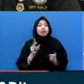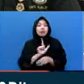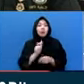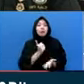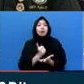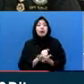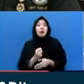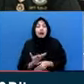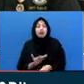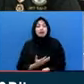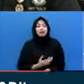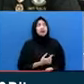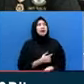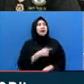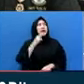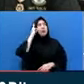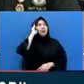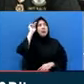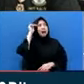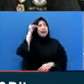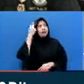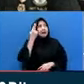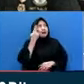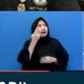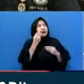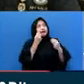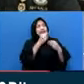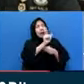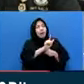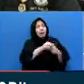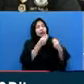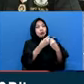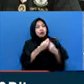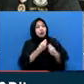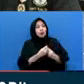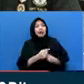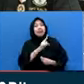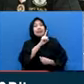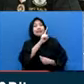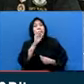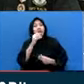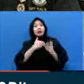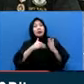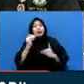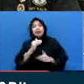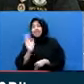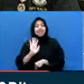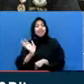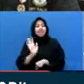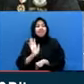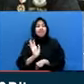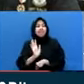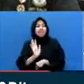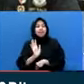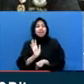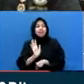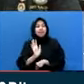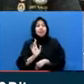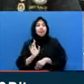dipesan oleh pemerintah itu saya rasa tidak ada sampai ratusan Mas ee kami menyediakan itu di luar pemerintahan kayak